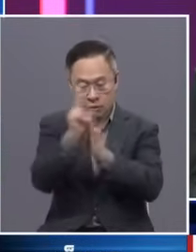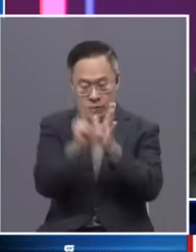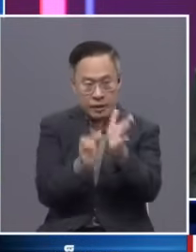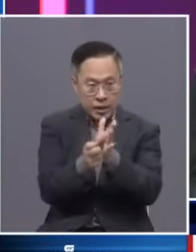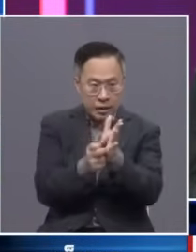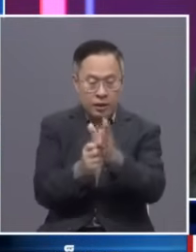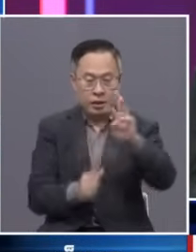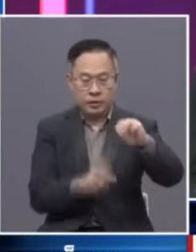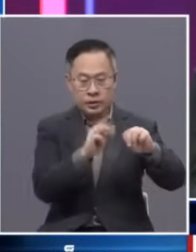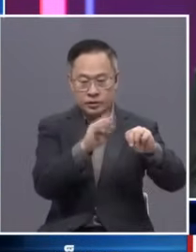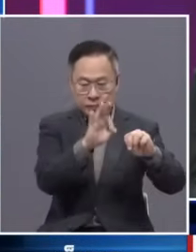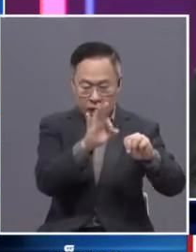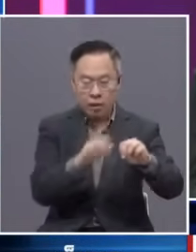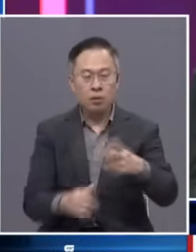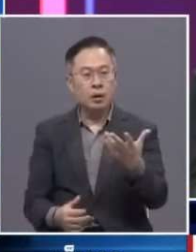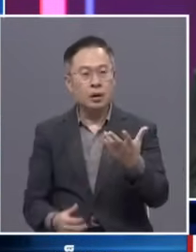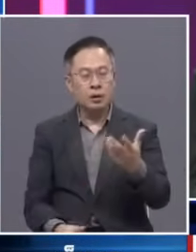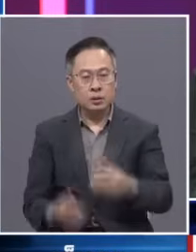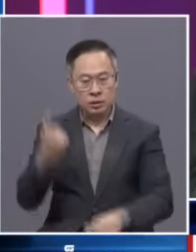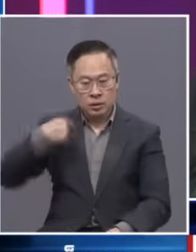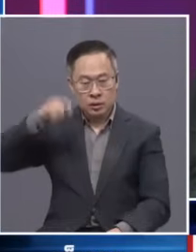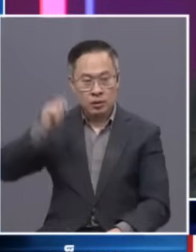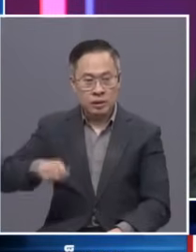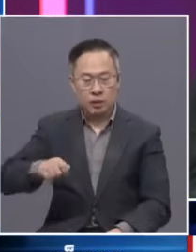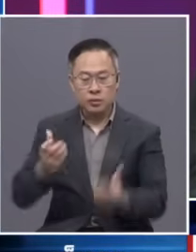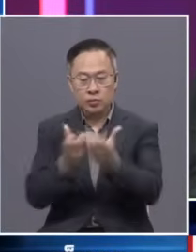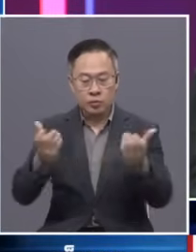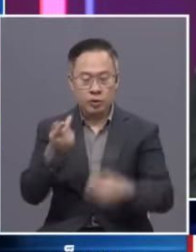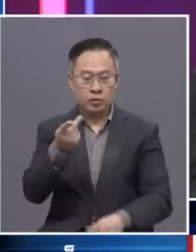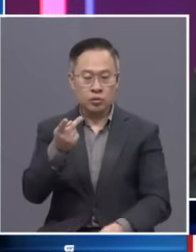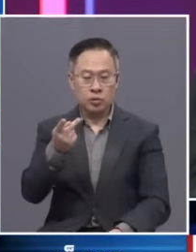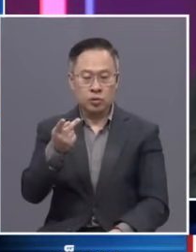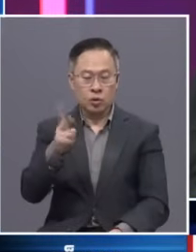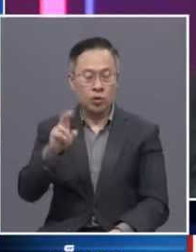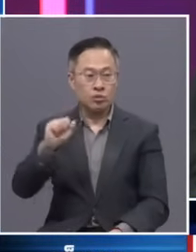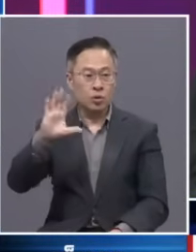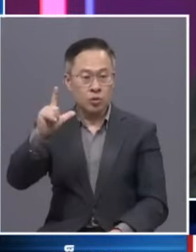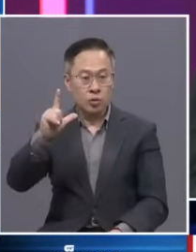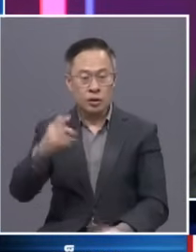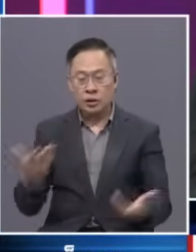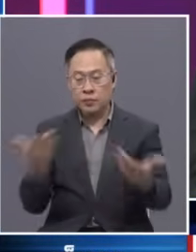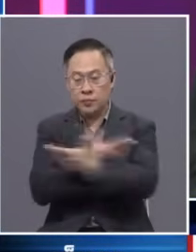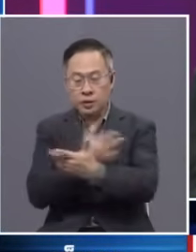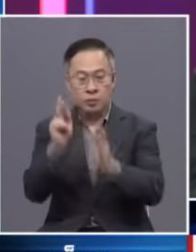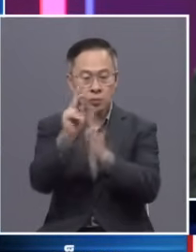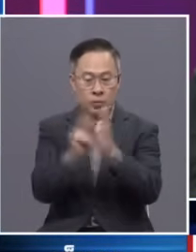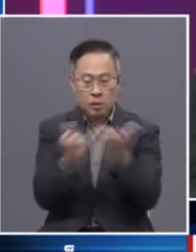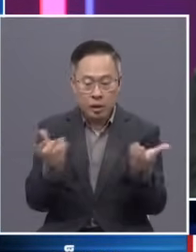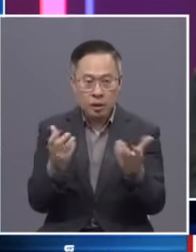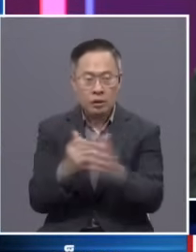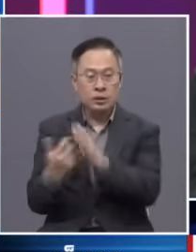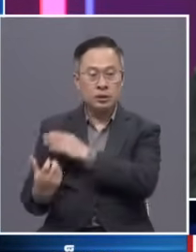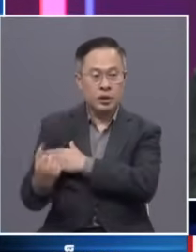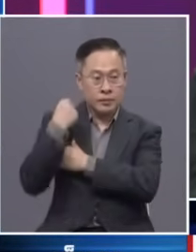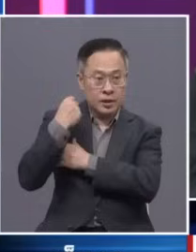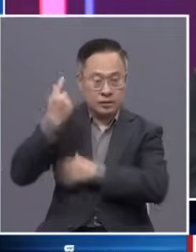า49หรือว่ามองว่าองค์ประกอบของศาลรัฐธรรมนูญมาจากสวที่มาจากคสช.ก็เข้าไปแก้รัฐธรรมนูญเปลี่ยนไปเปลี่ยนมาหรือเห็นว่าอำนาจศาลนั้น